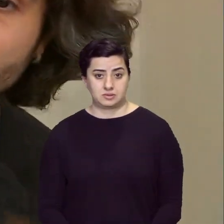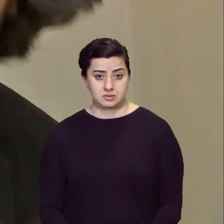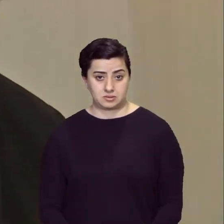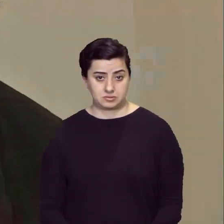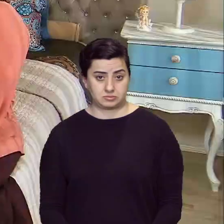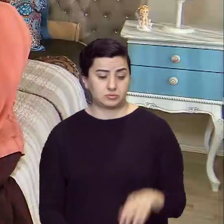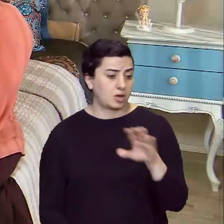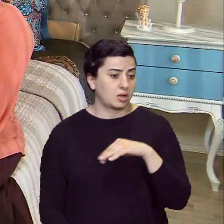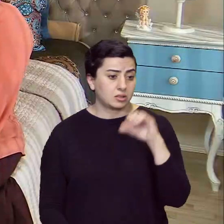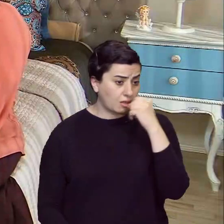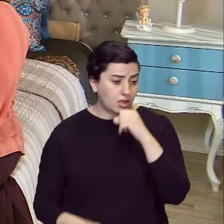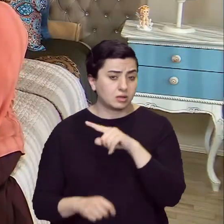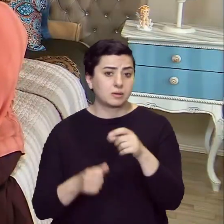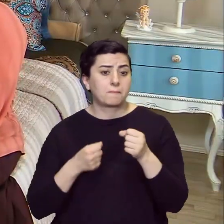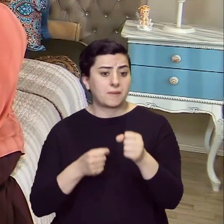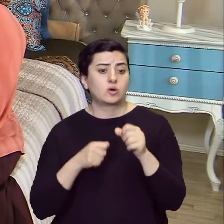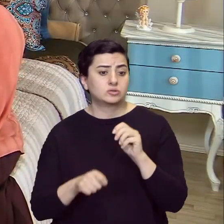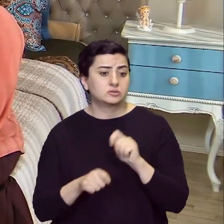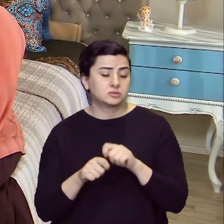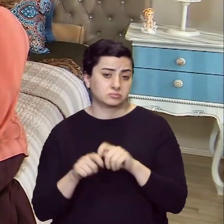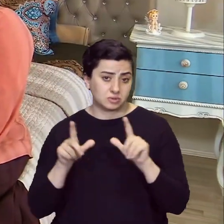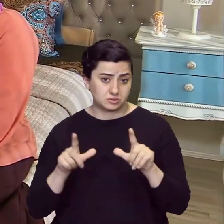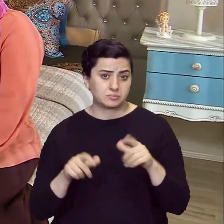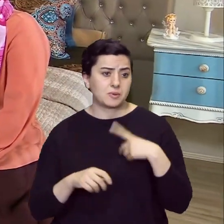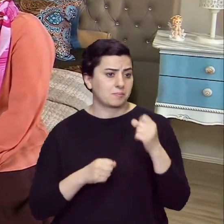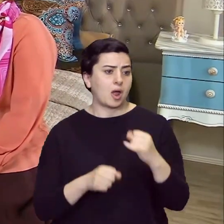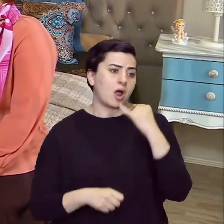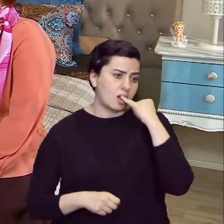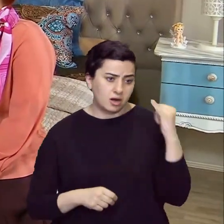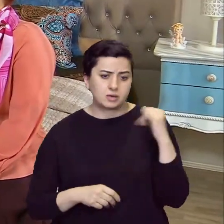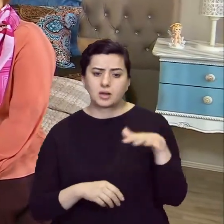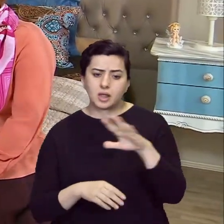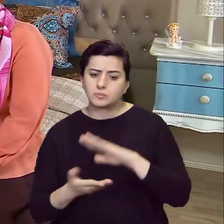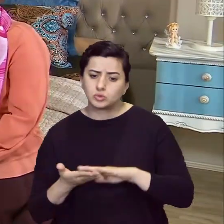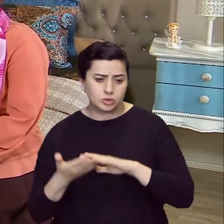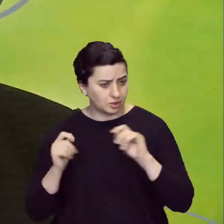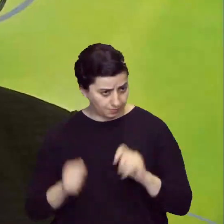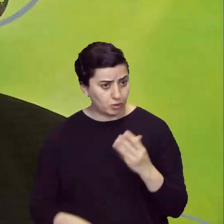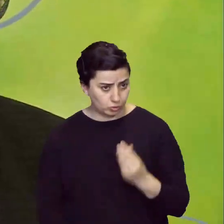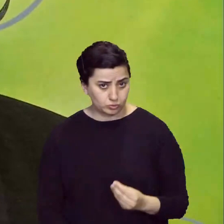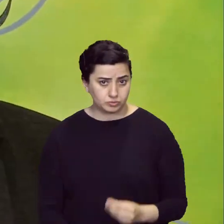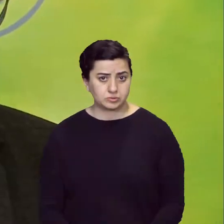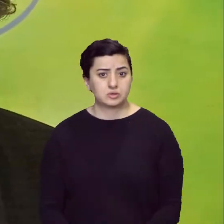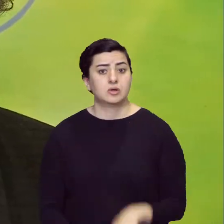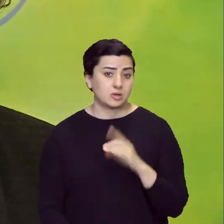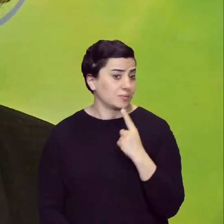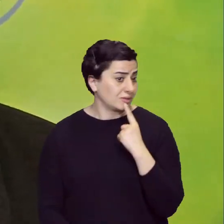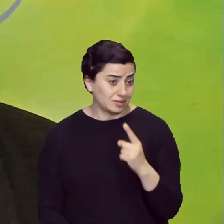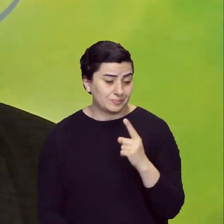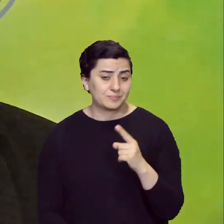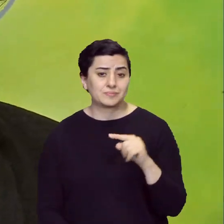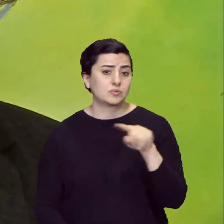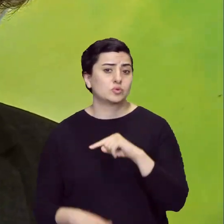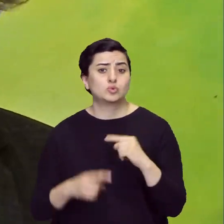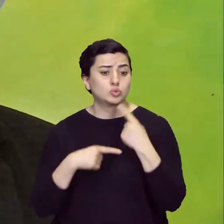bunlar ahşap. Yani marangozluk işi var bunların. Ben şimdi bir marangoz ararım. O gelir halleder, tamam mı? Ama dediğim gibi sen